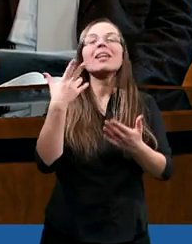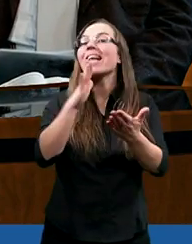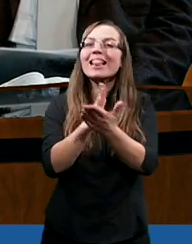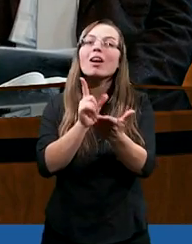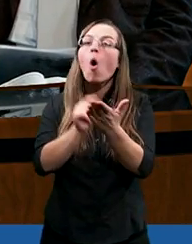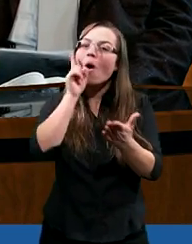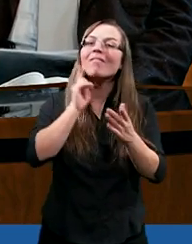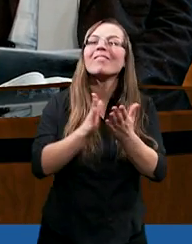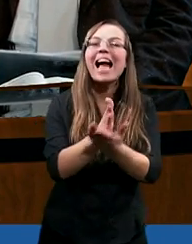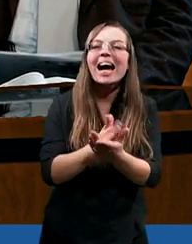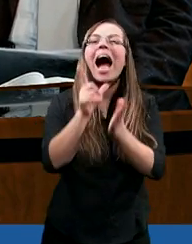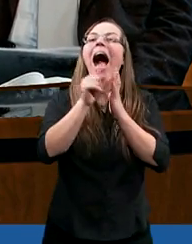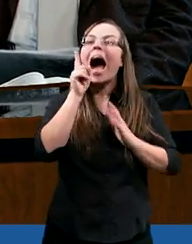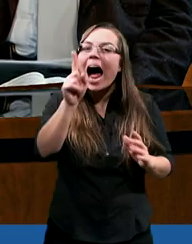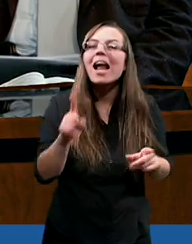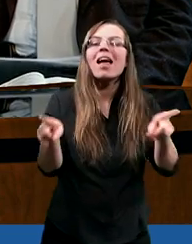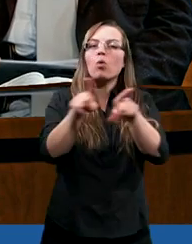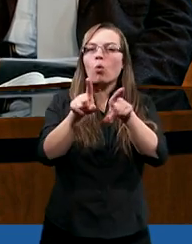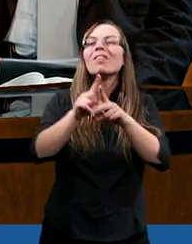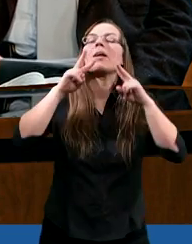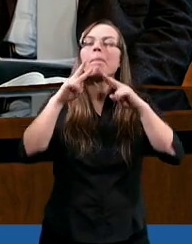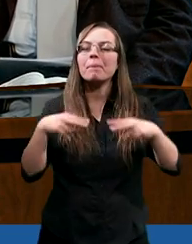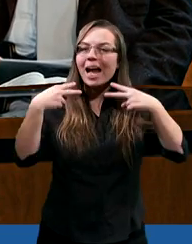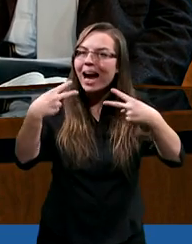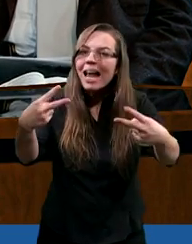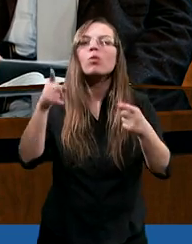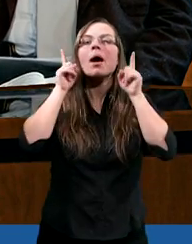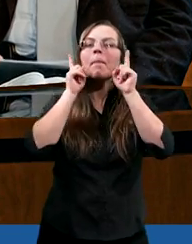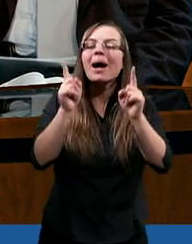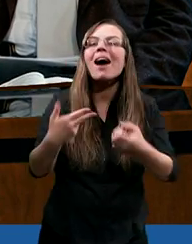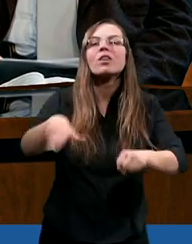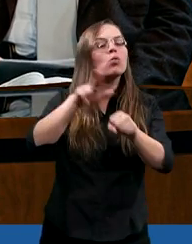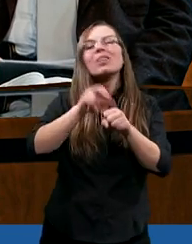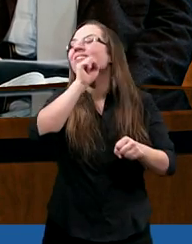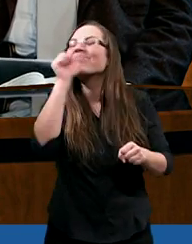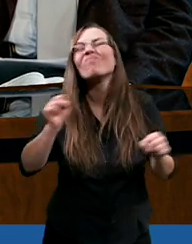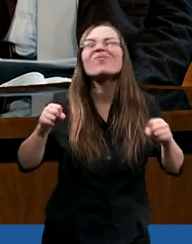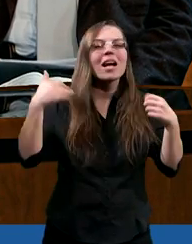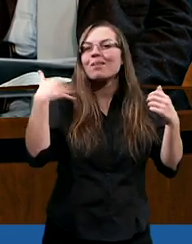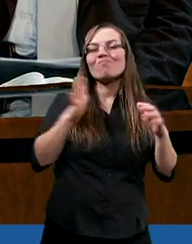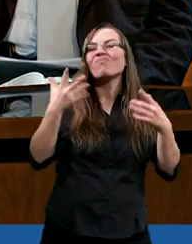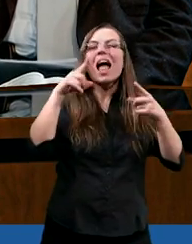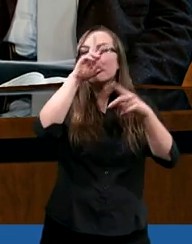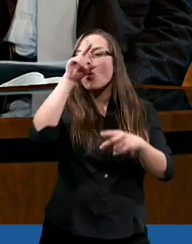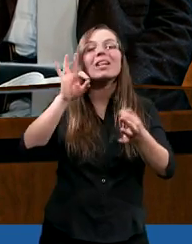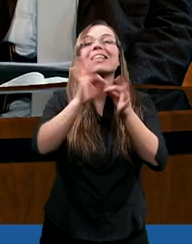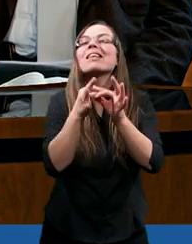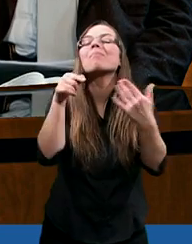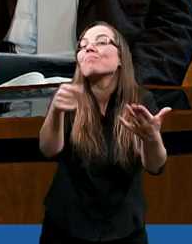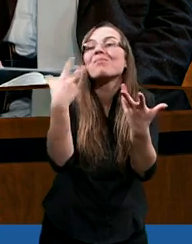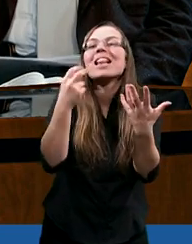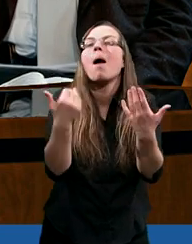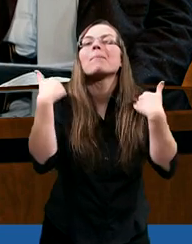wiarygodne, ale również przekazuje prawdy, których byśmy nigdy nie poznali, gdyby Bóg ich nam nie